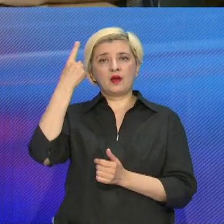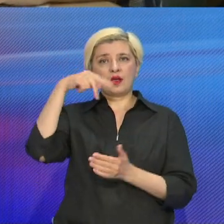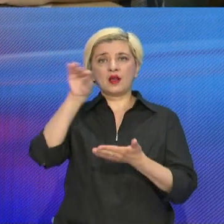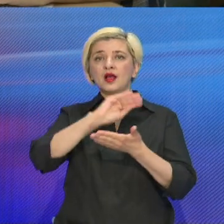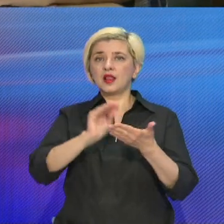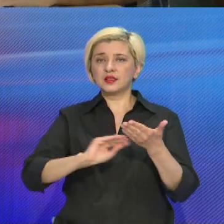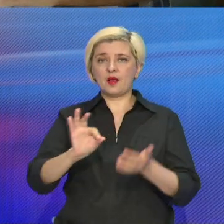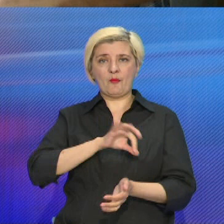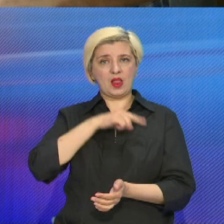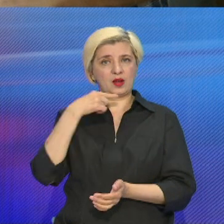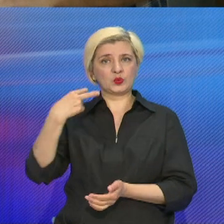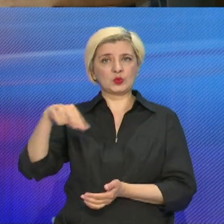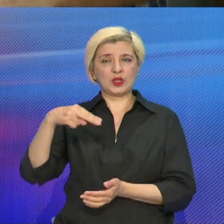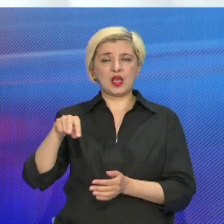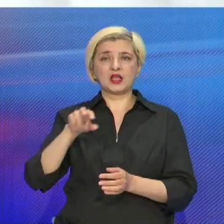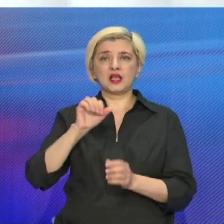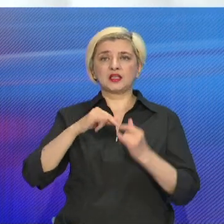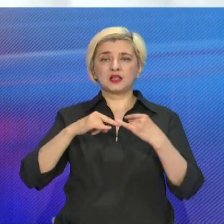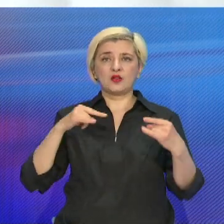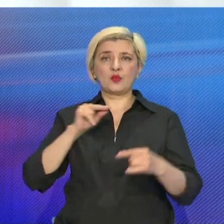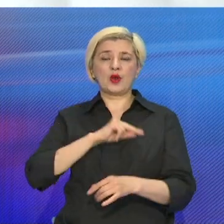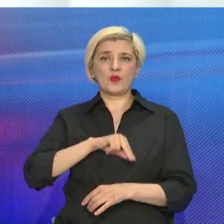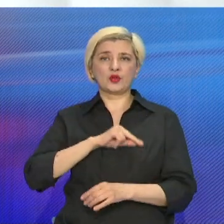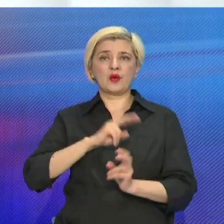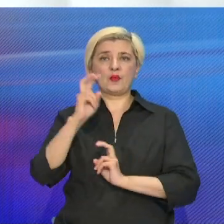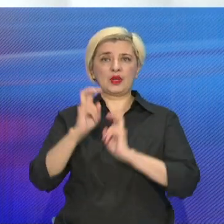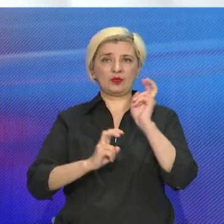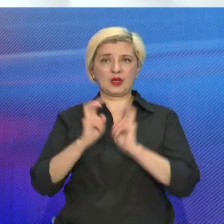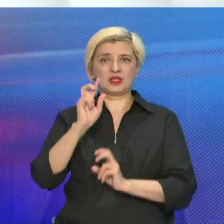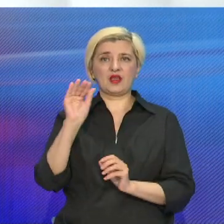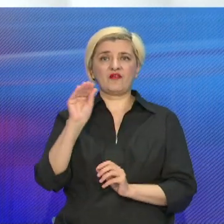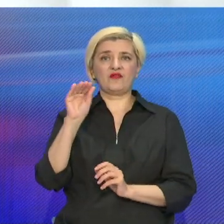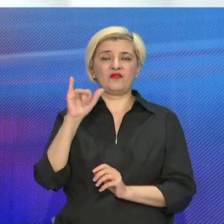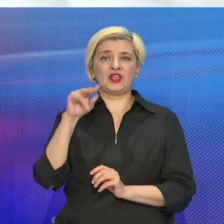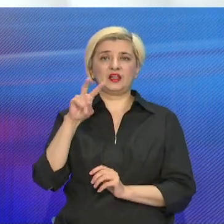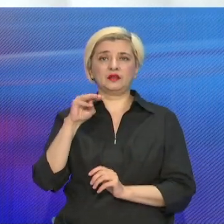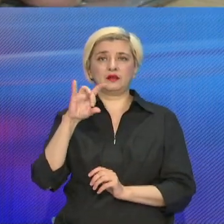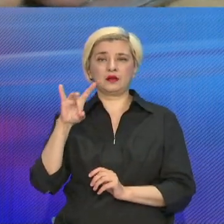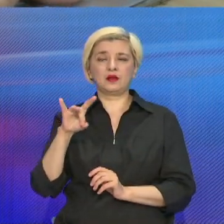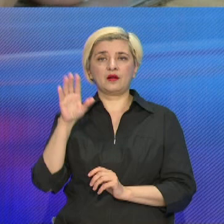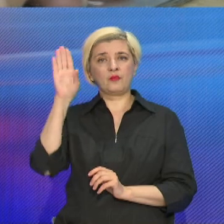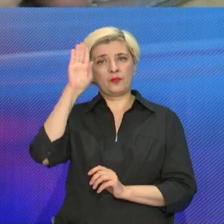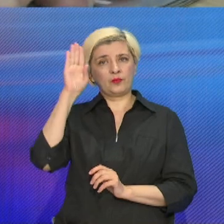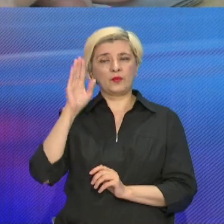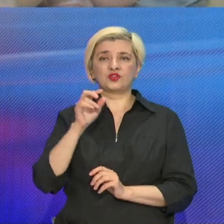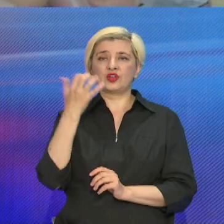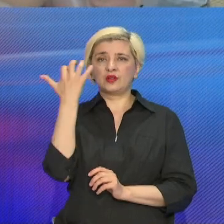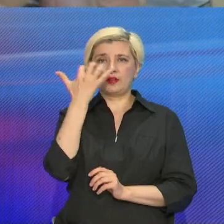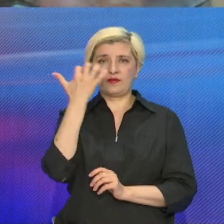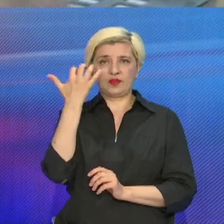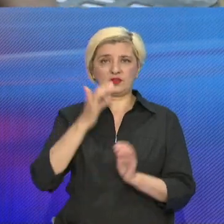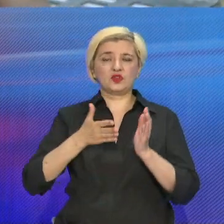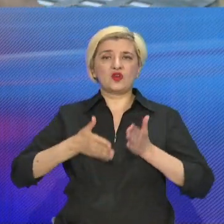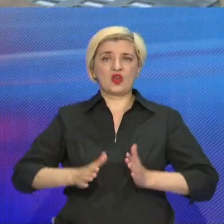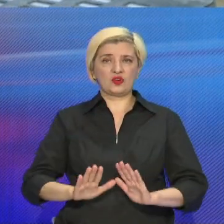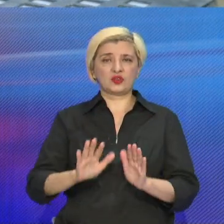столом работники предприемства «Фильтр». Як орешки, пытание лузгая, системный администратор Петр. Хлопец не бачыць нараджэння. Писать и читать по